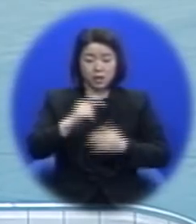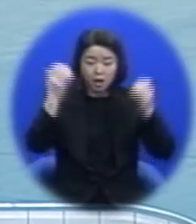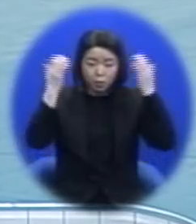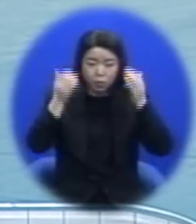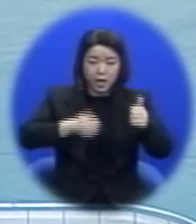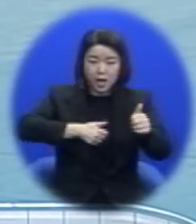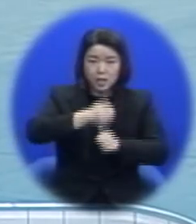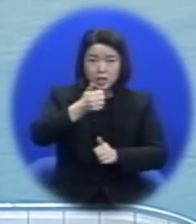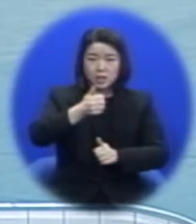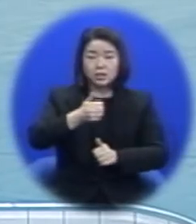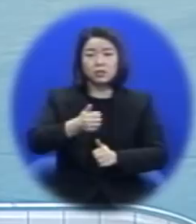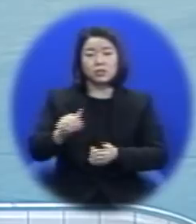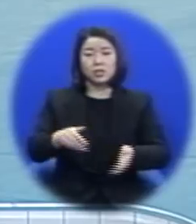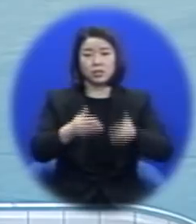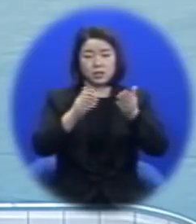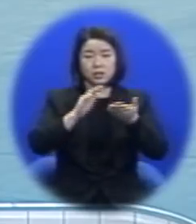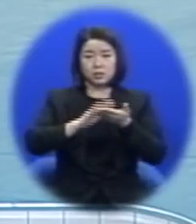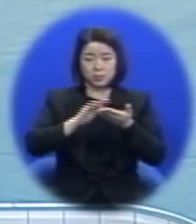이기는 승리의 길입니다.